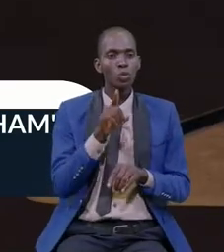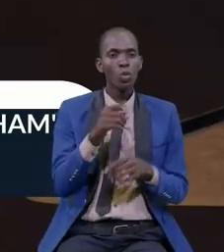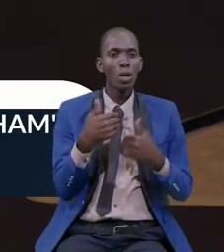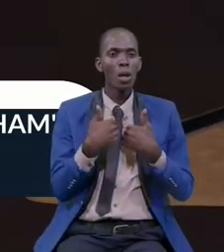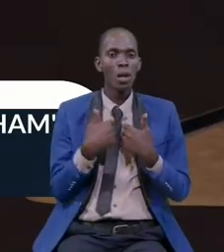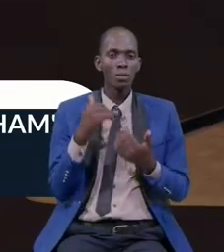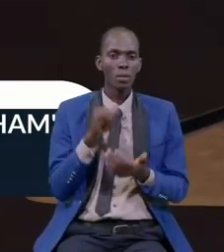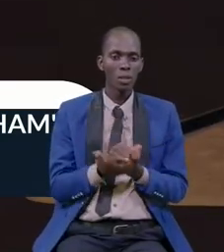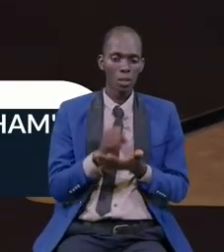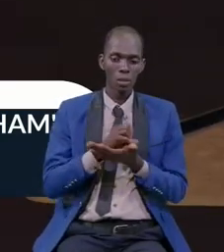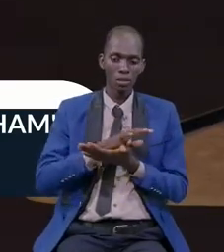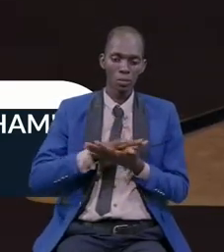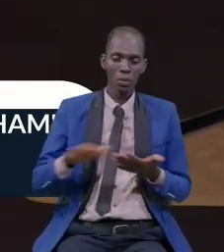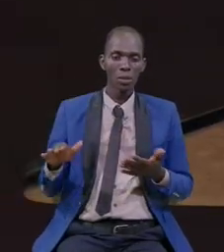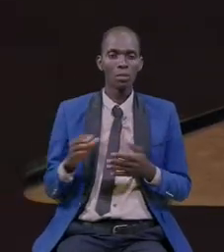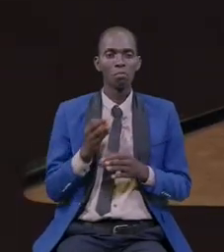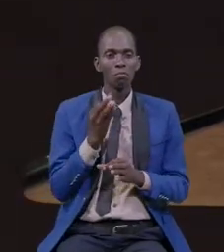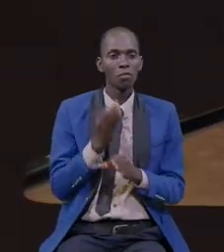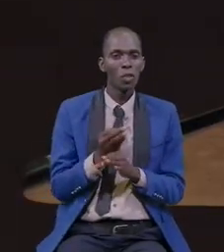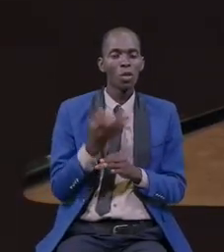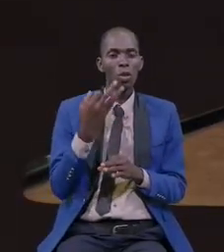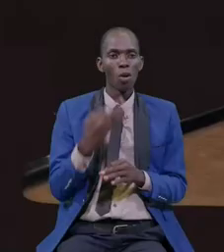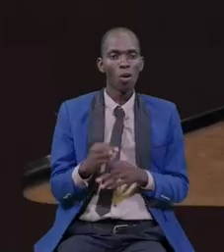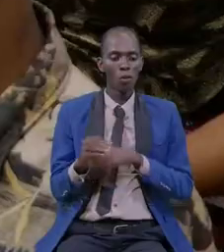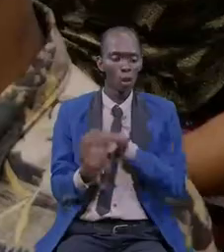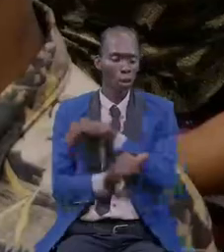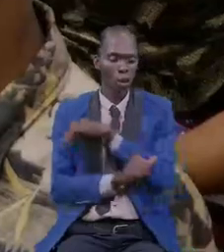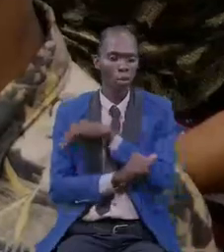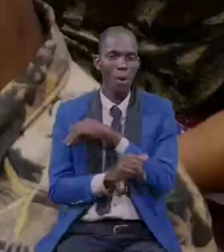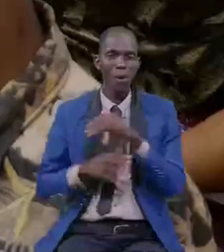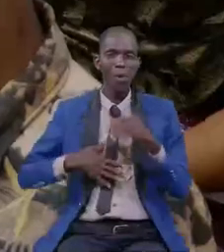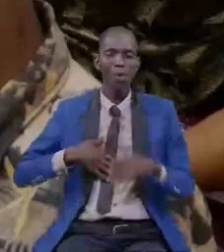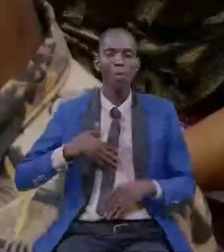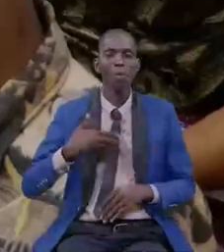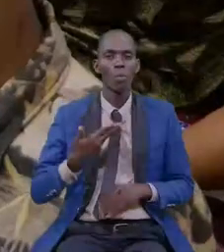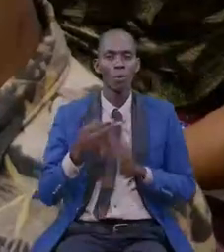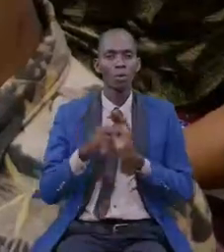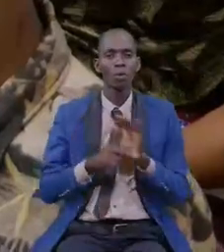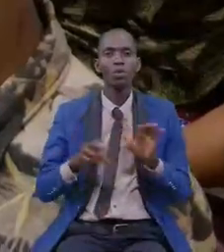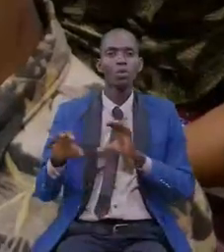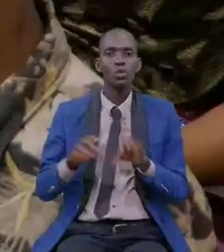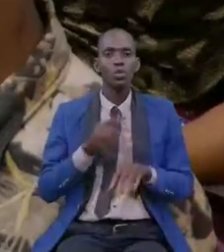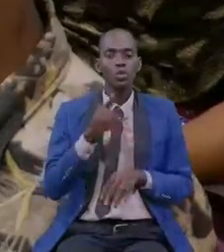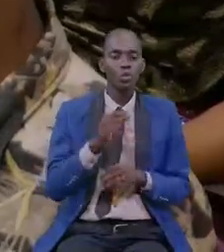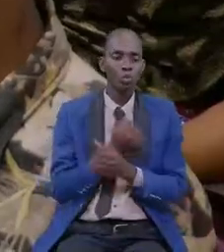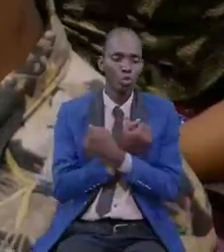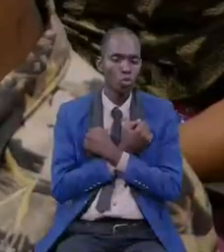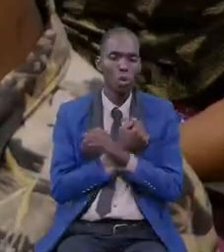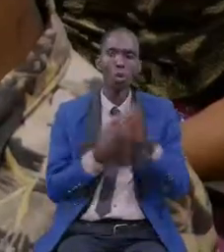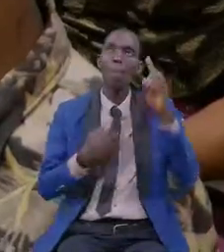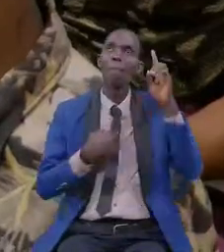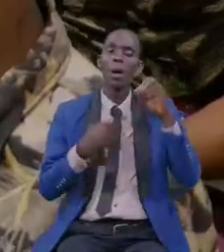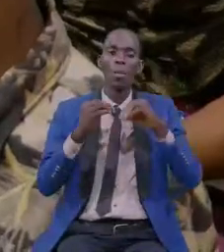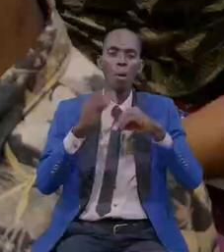une foi de sanctification de la volonté d'Abraham est-ce que tu m'aimes plus que cette chose plus que